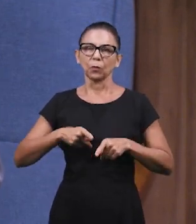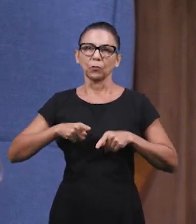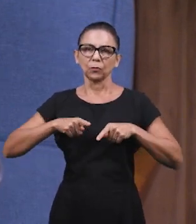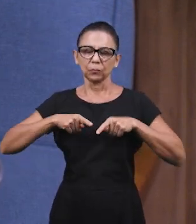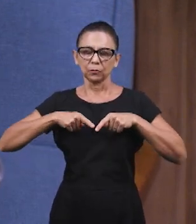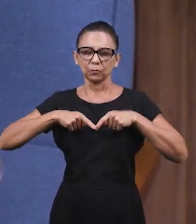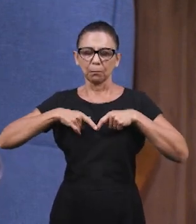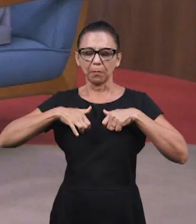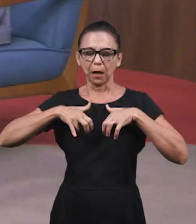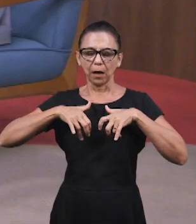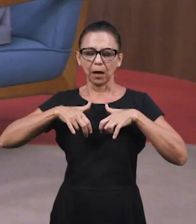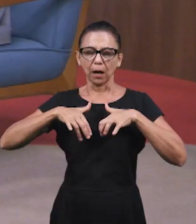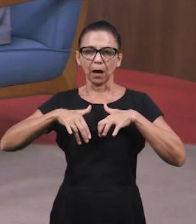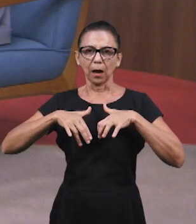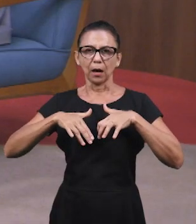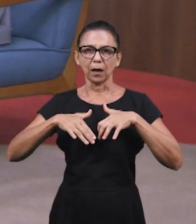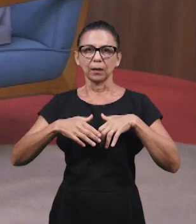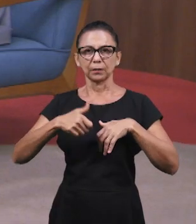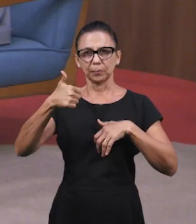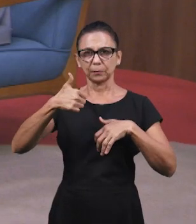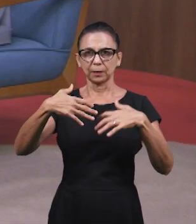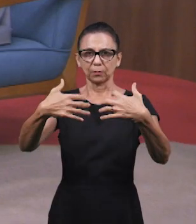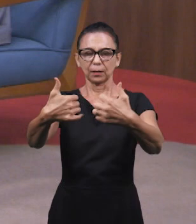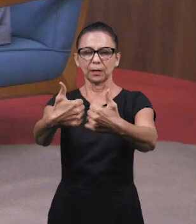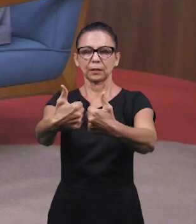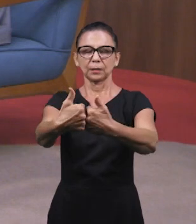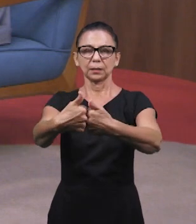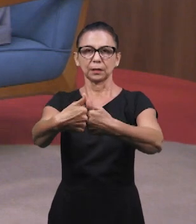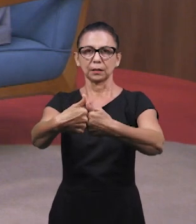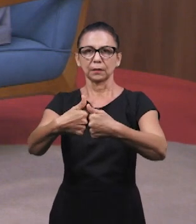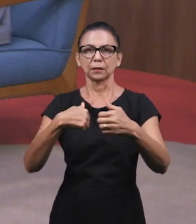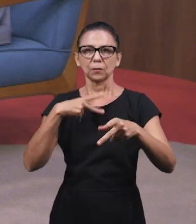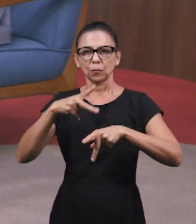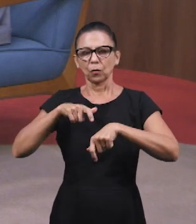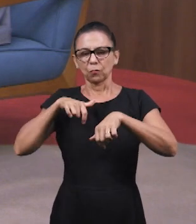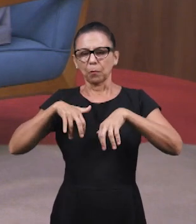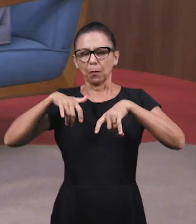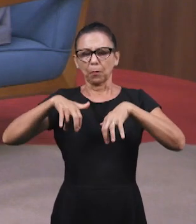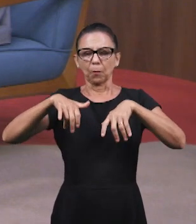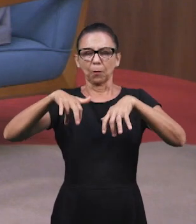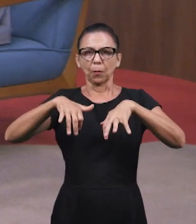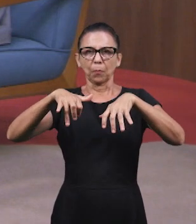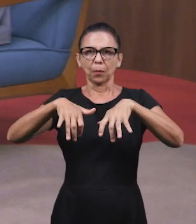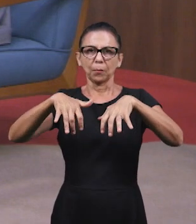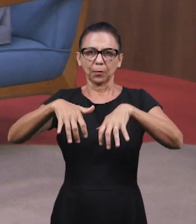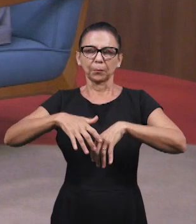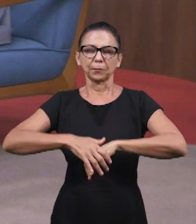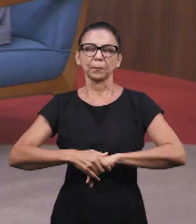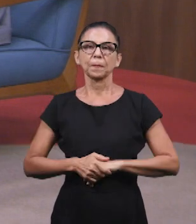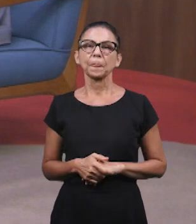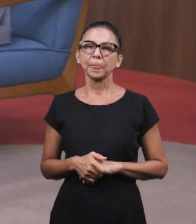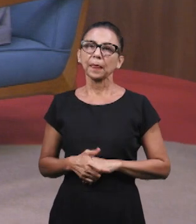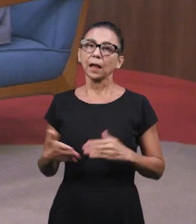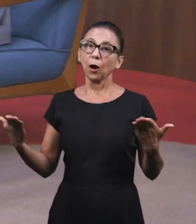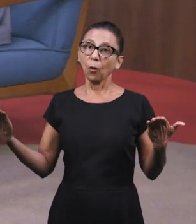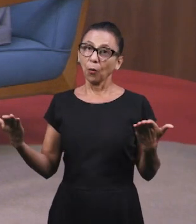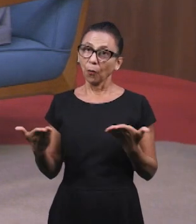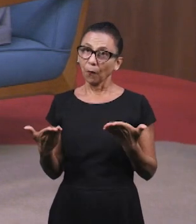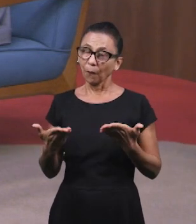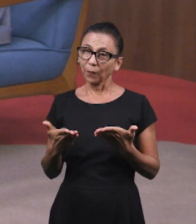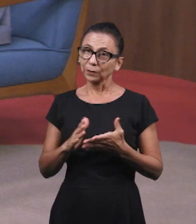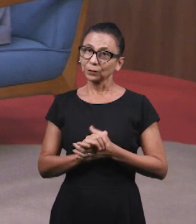très important ce rappel parce que les trois éléments qui étaient physiques à l'Ancien Testament, au